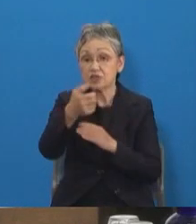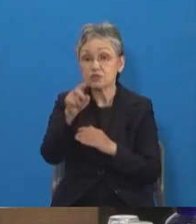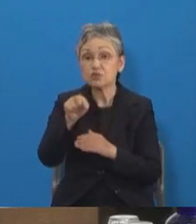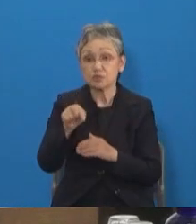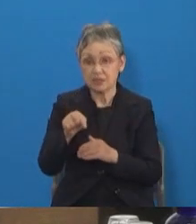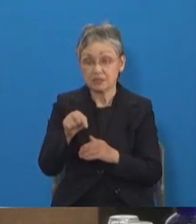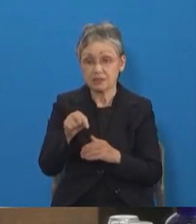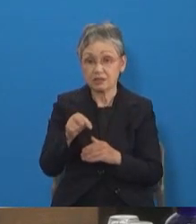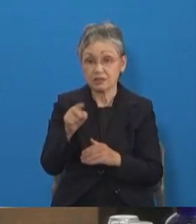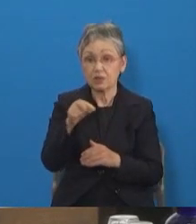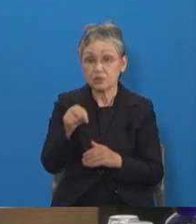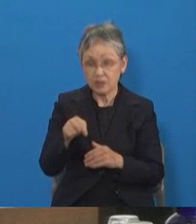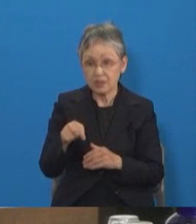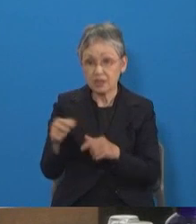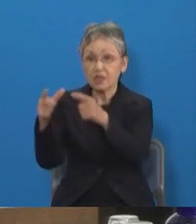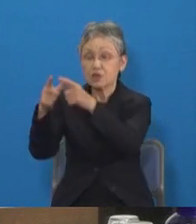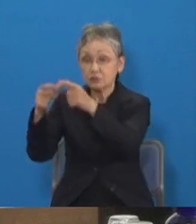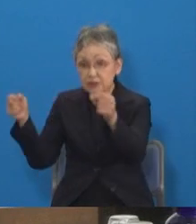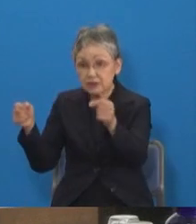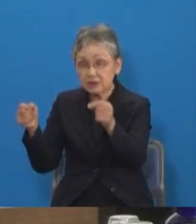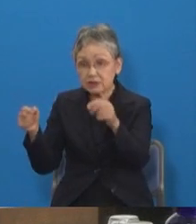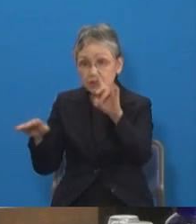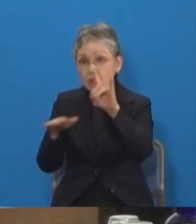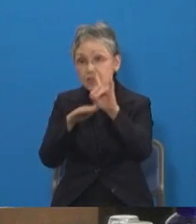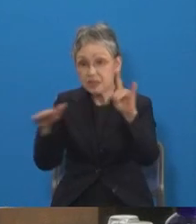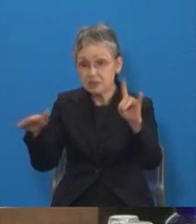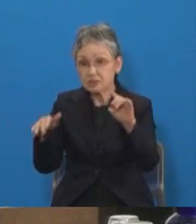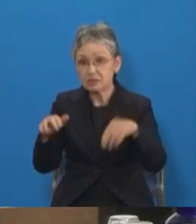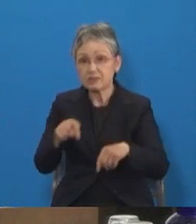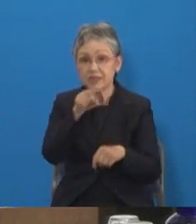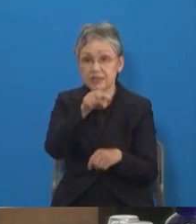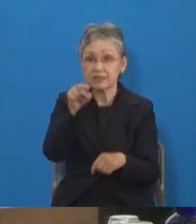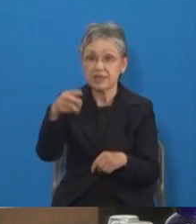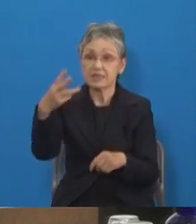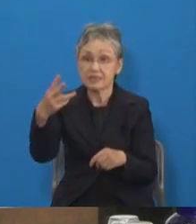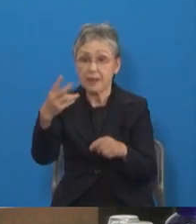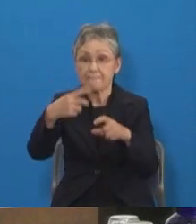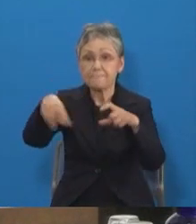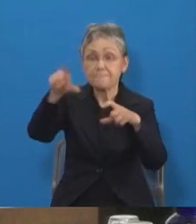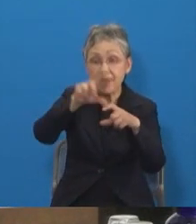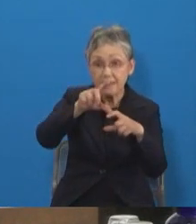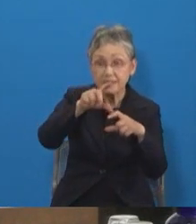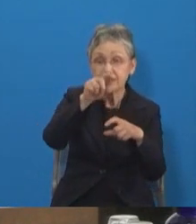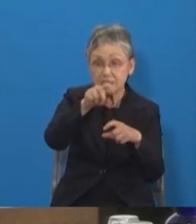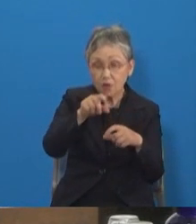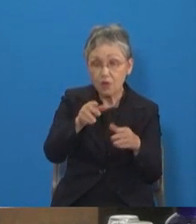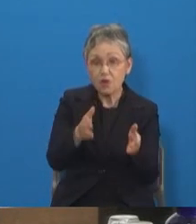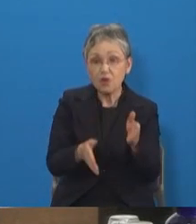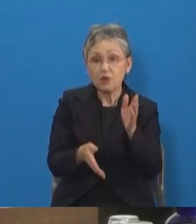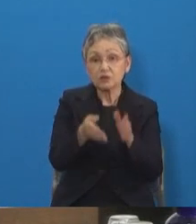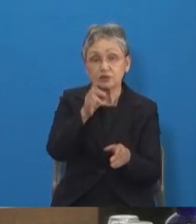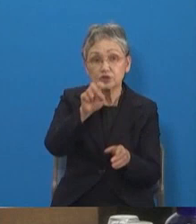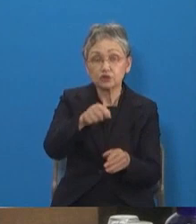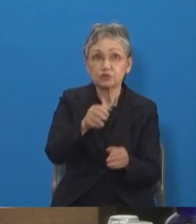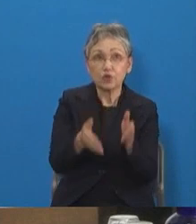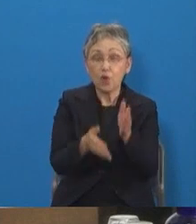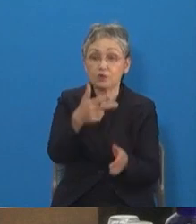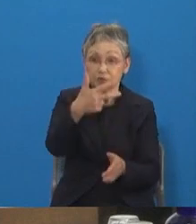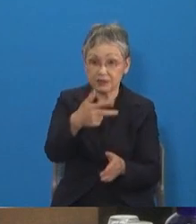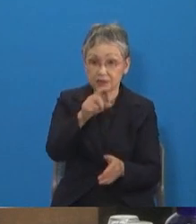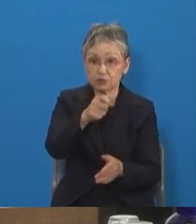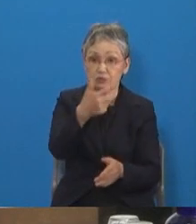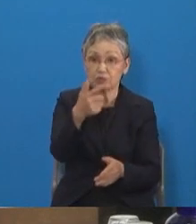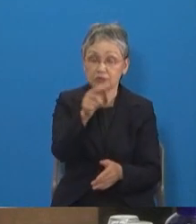の 1.3 倍となる16人の保育士配置とし、全国トップレベルの取り組みを進め